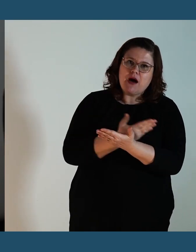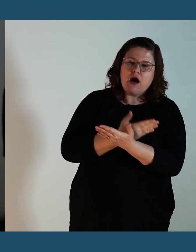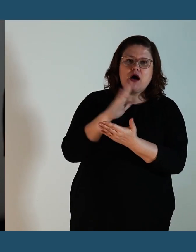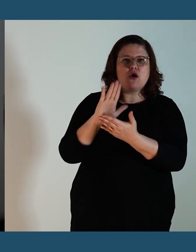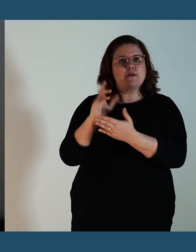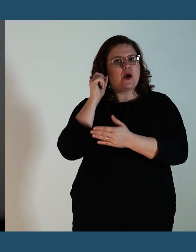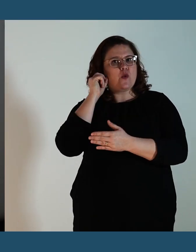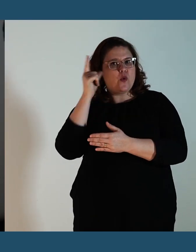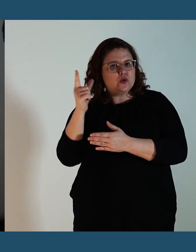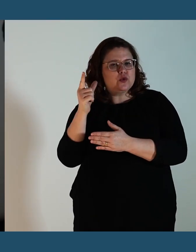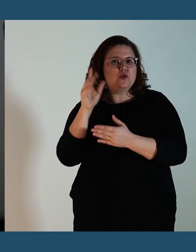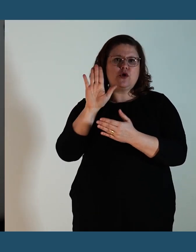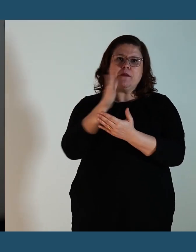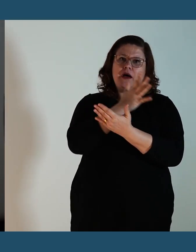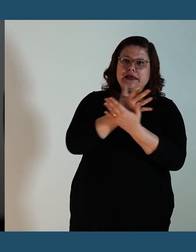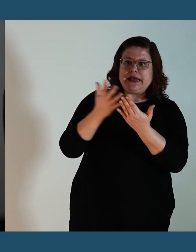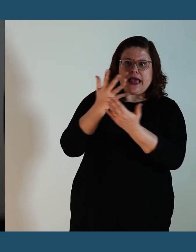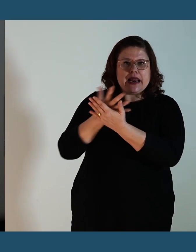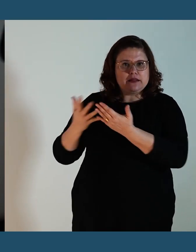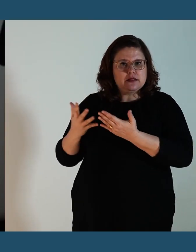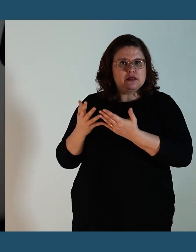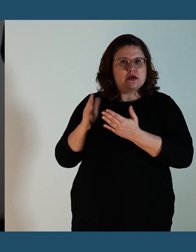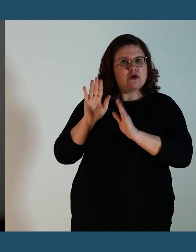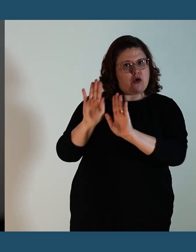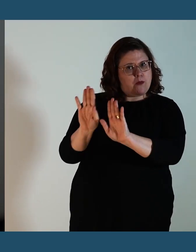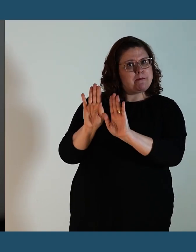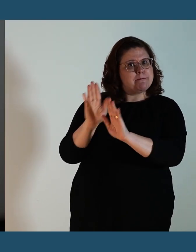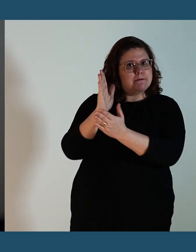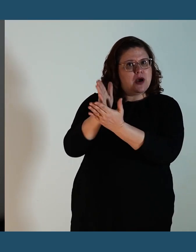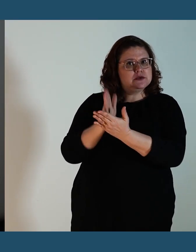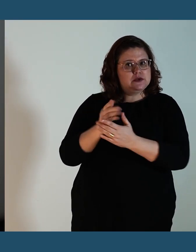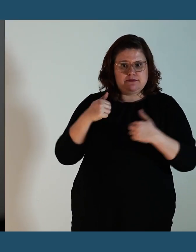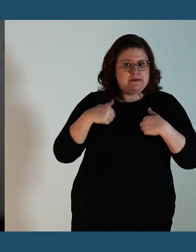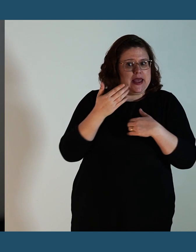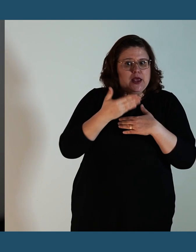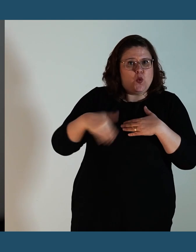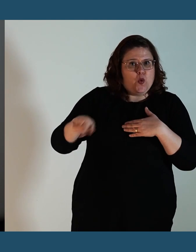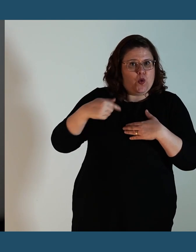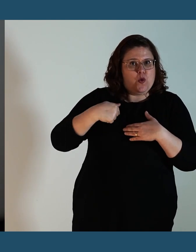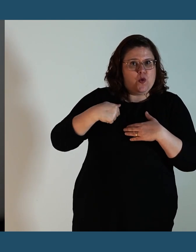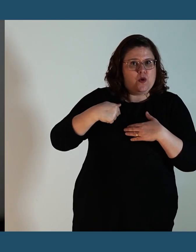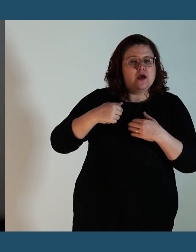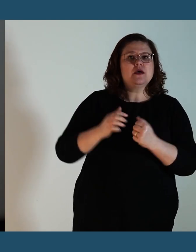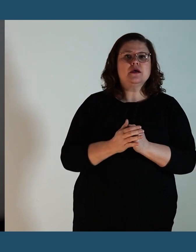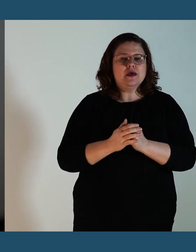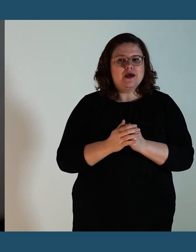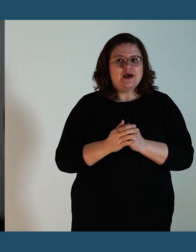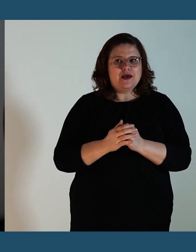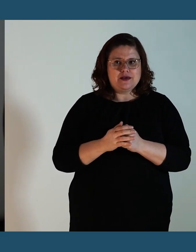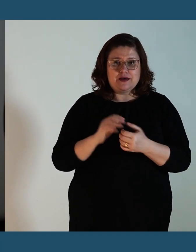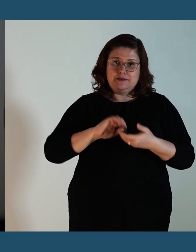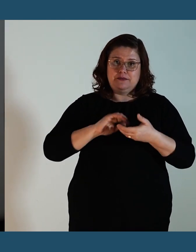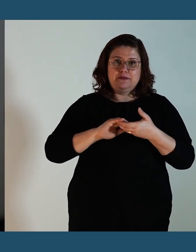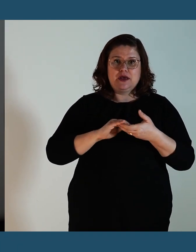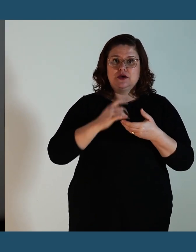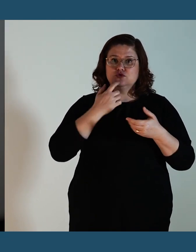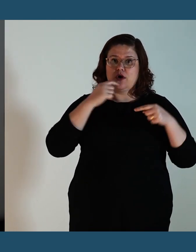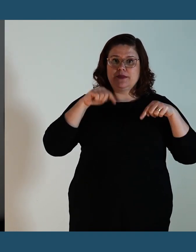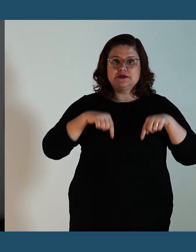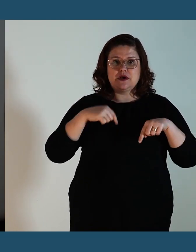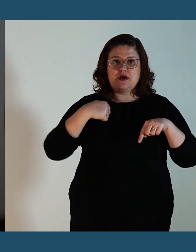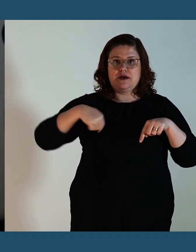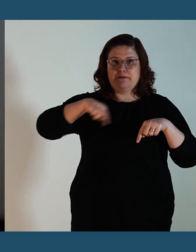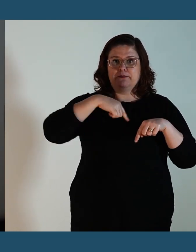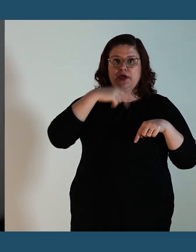omaan kulttuuriinsa, omiin kieliinsä. Ja se niin kuin musta kuvaa sitä, että miten me ollaan niin kuin sokeita sille meidän